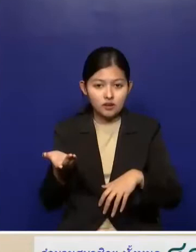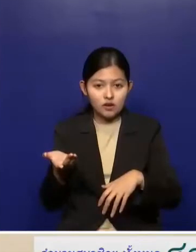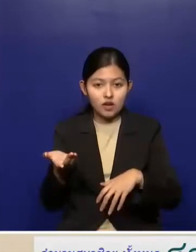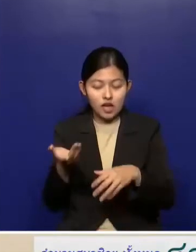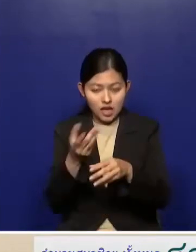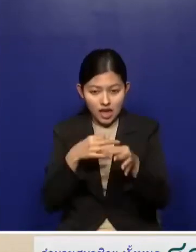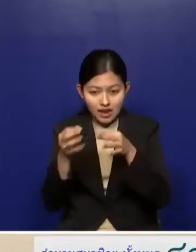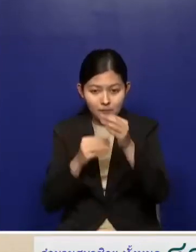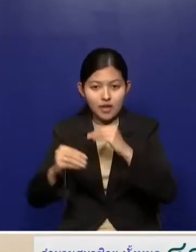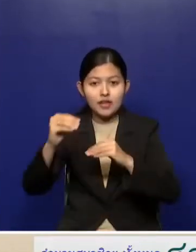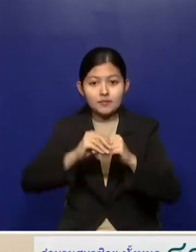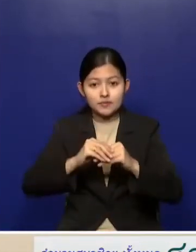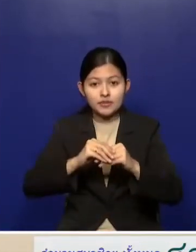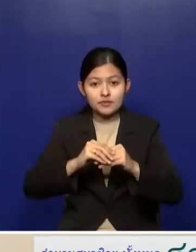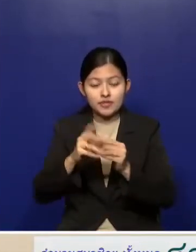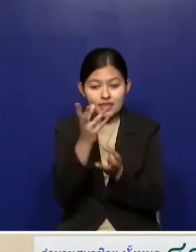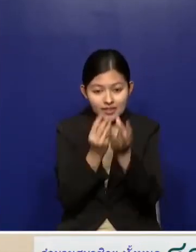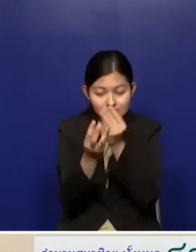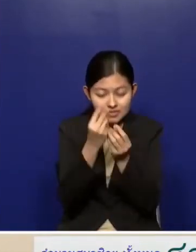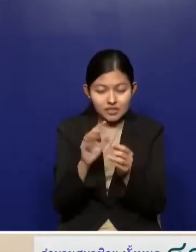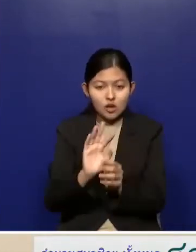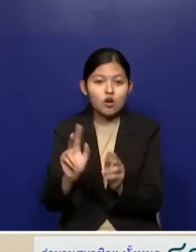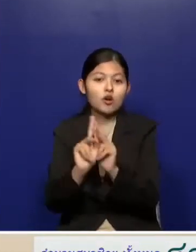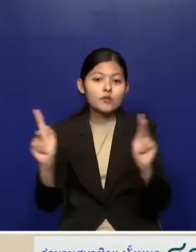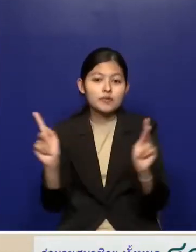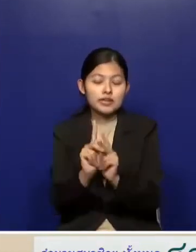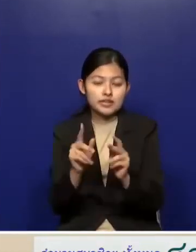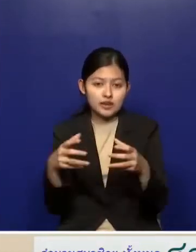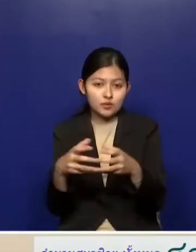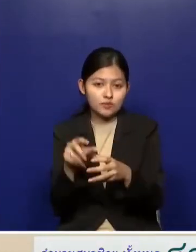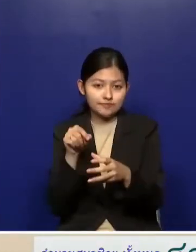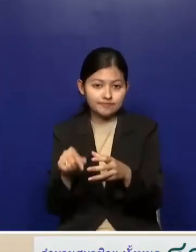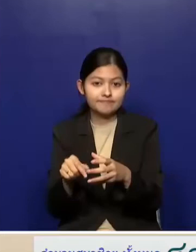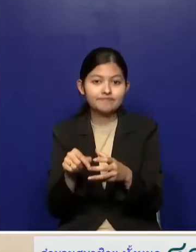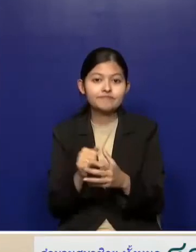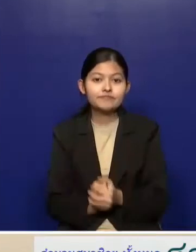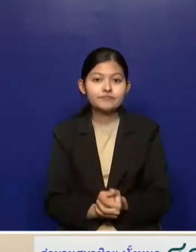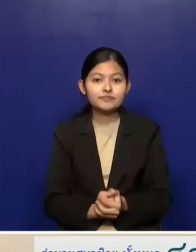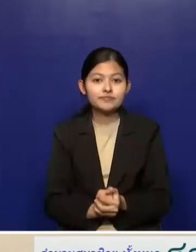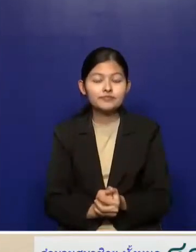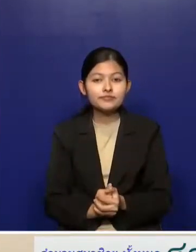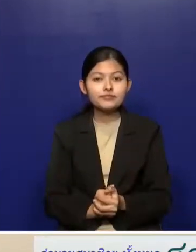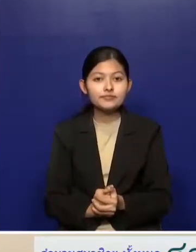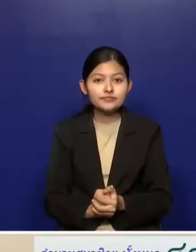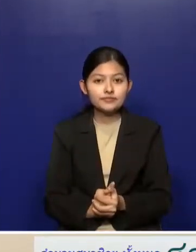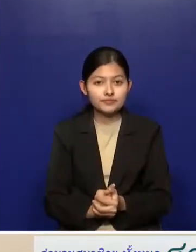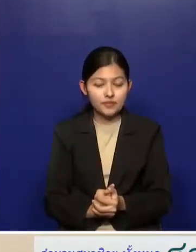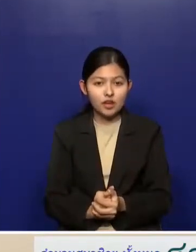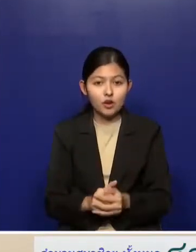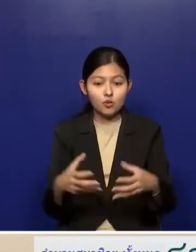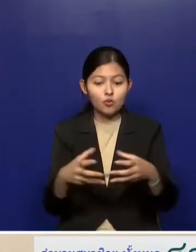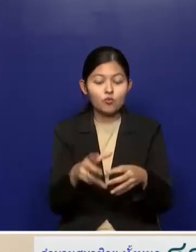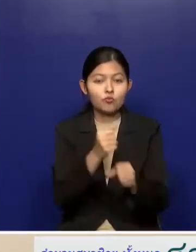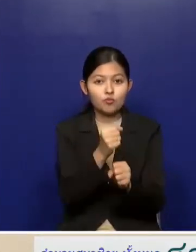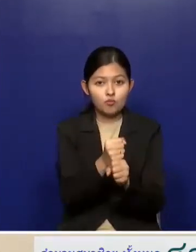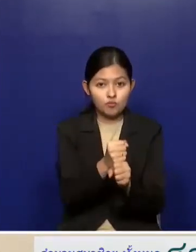มูเพิ่มเติมใสวที่เป็ผลการกศึษาของคณะกรมดที่การวิสามันในส่นขององคกรในการ culturallyห